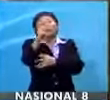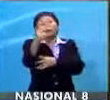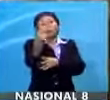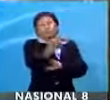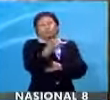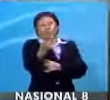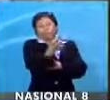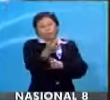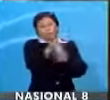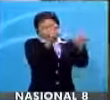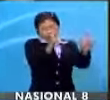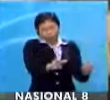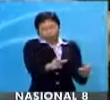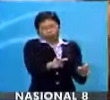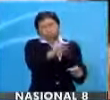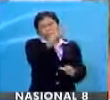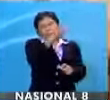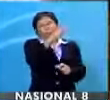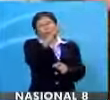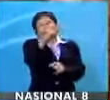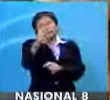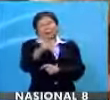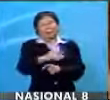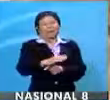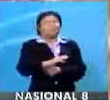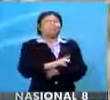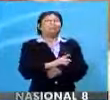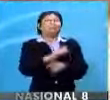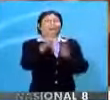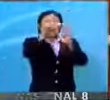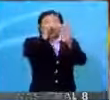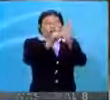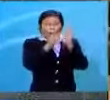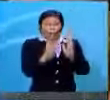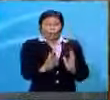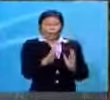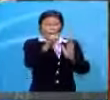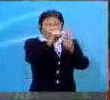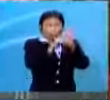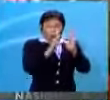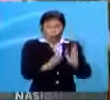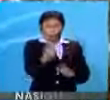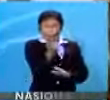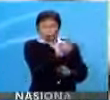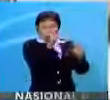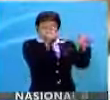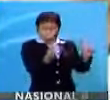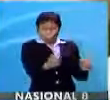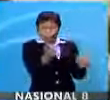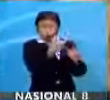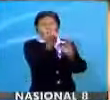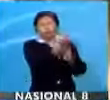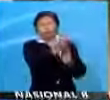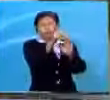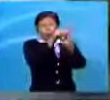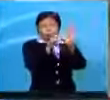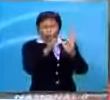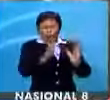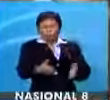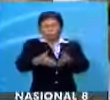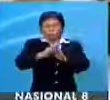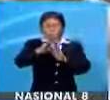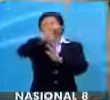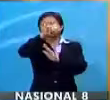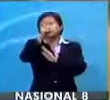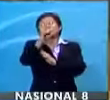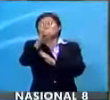kedua-dua tertuduh peguam Bela tertuduh pertama S prak dan peguam Bela tertuduh kedua Hashim Ibrahim memohon jaminan